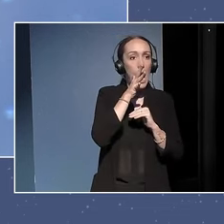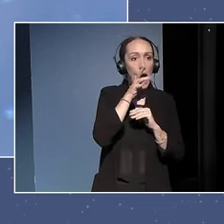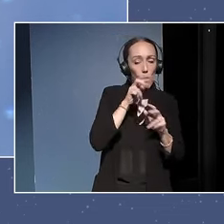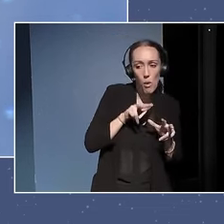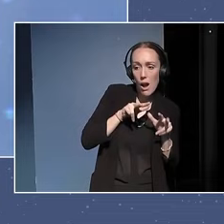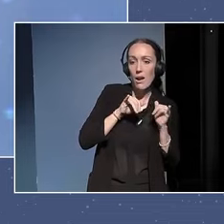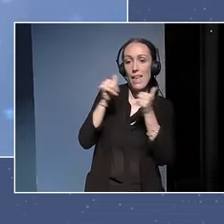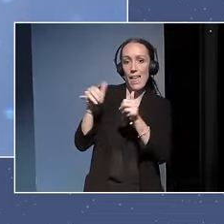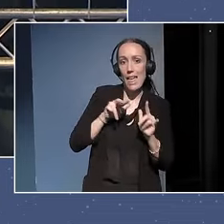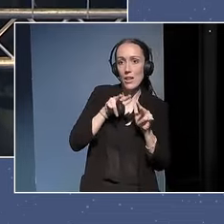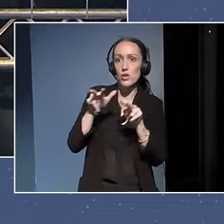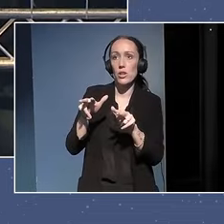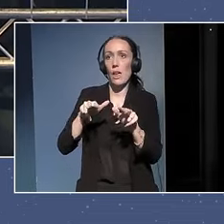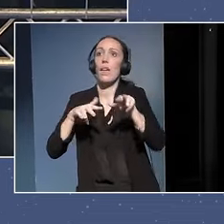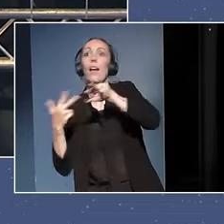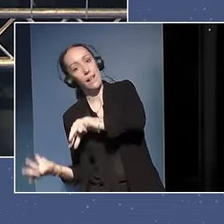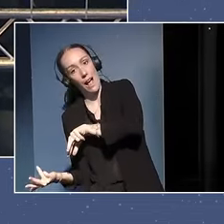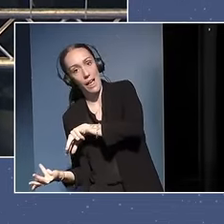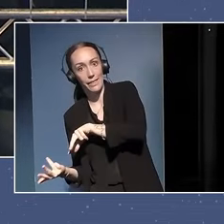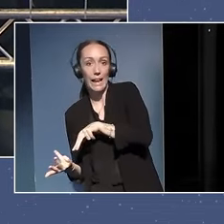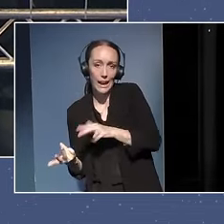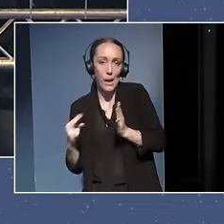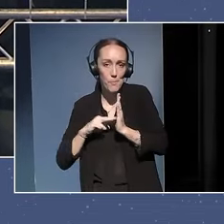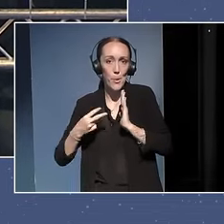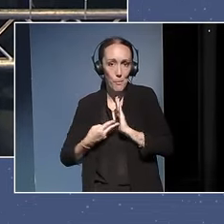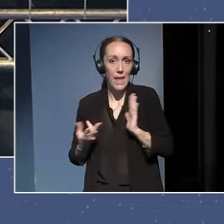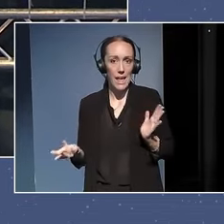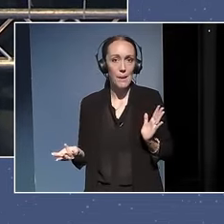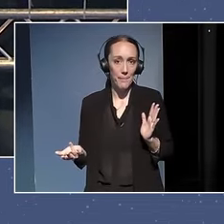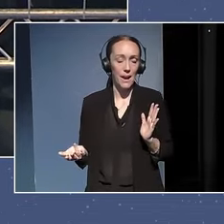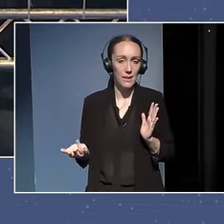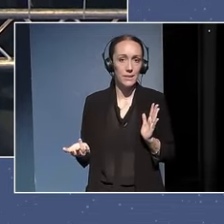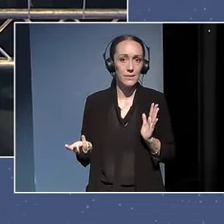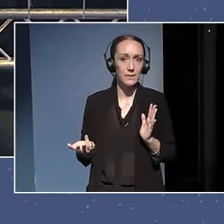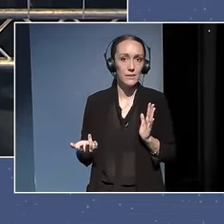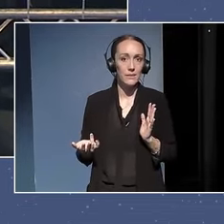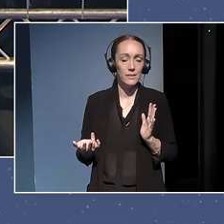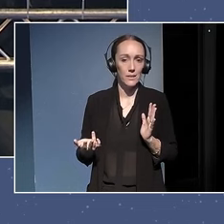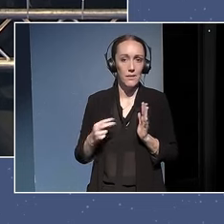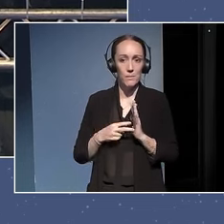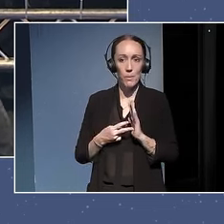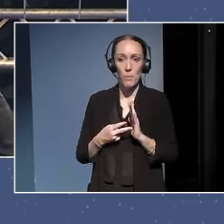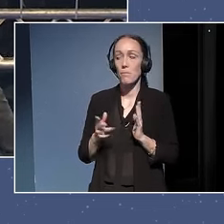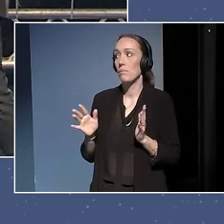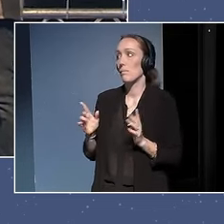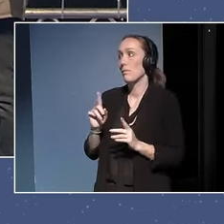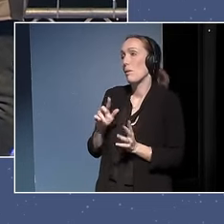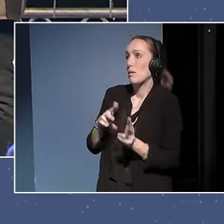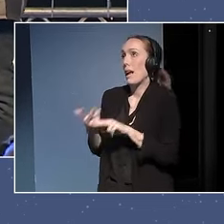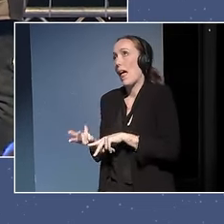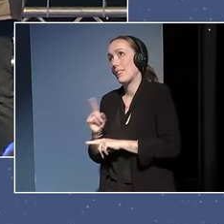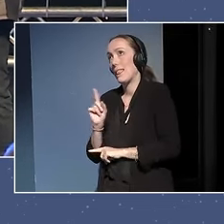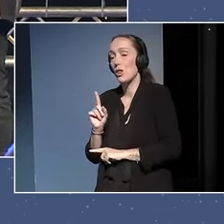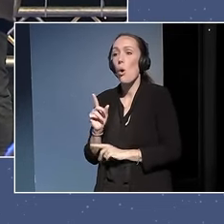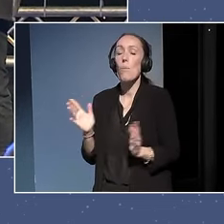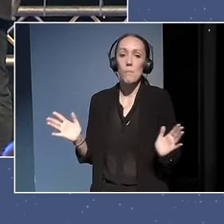lato ma probabilmente no Per cosa succedeva a quella schiena non non sappiamo bene probabilmente no però